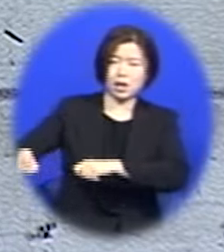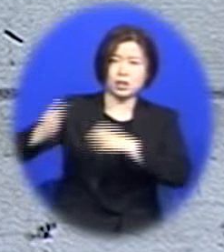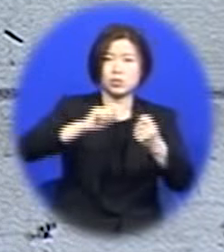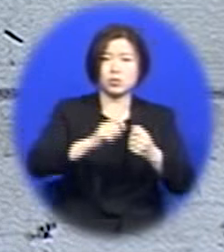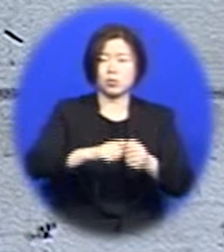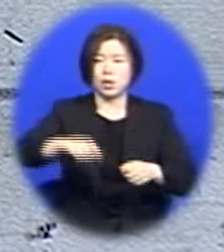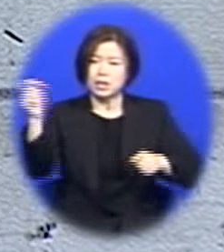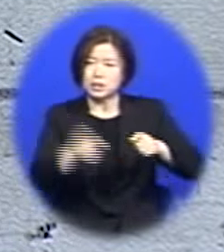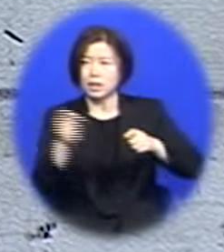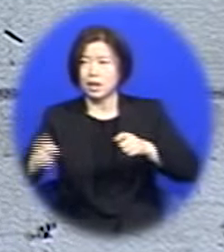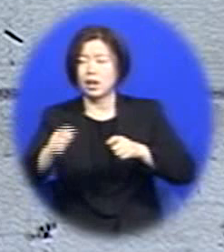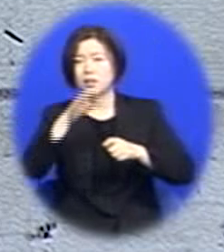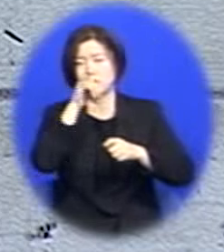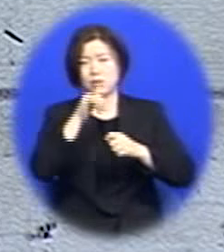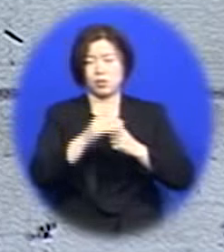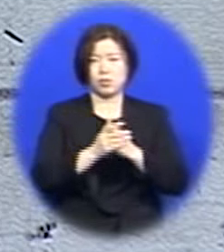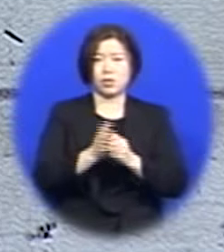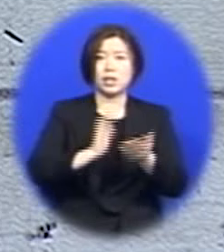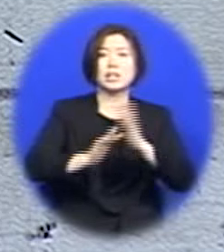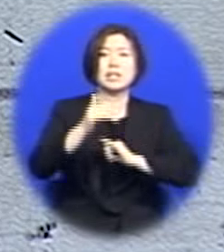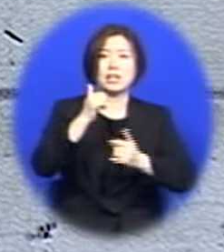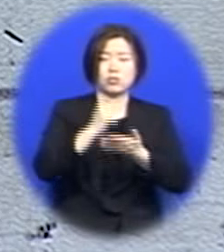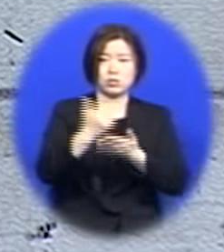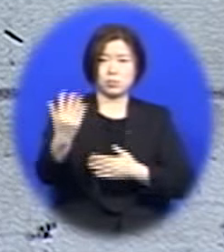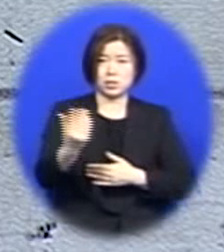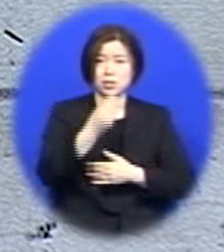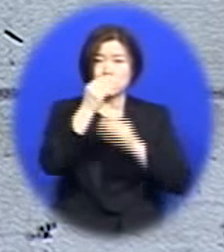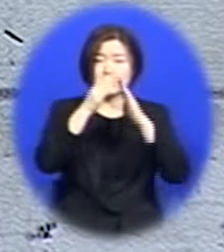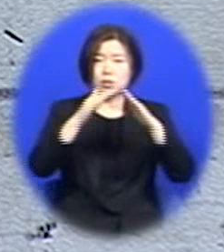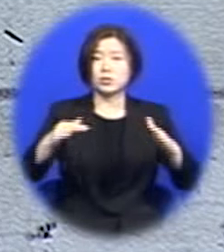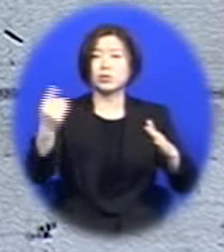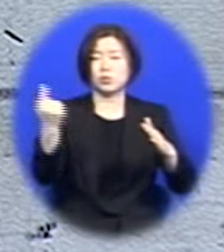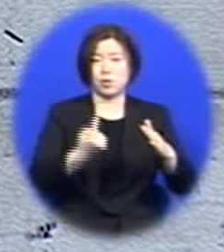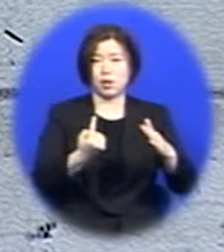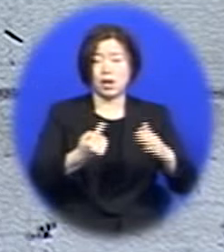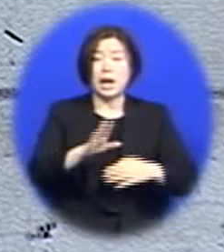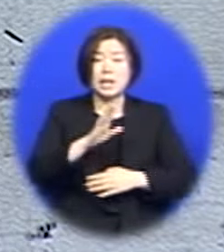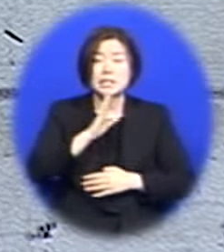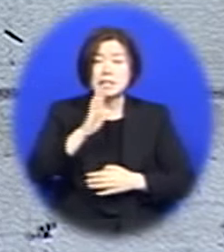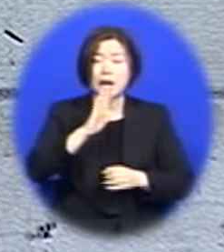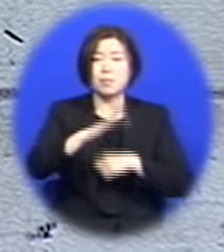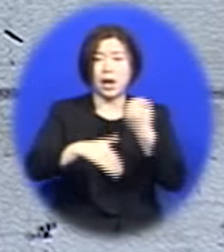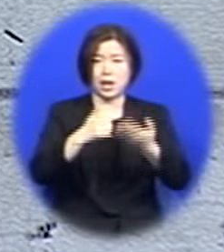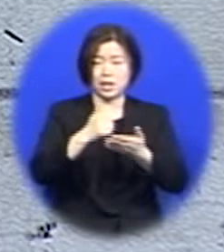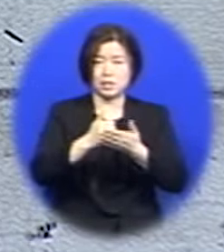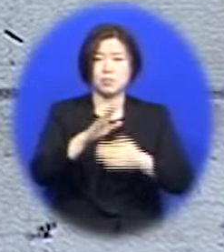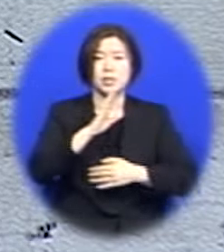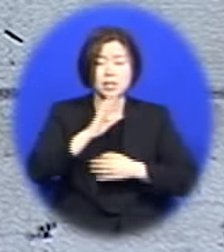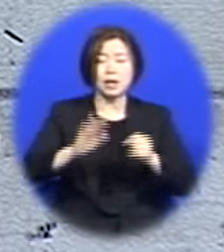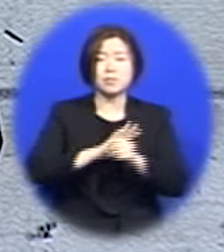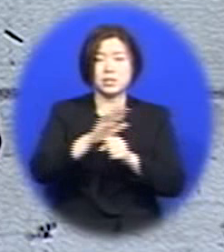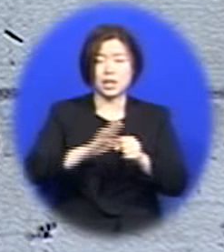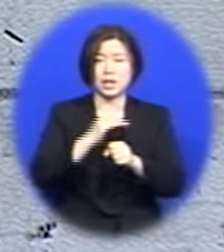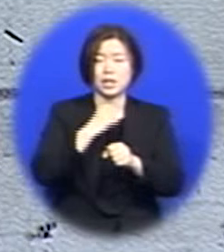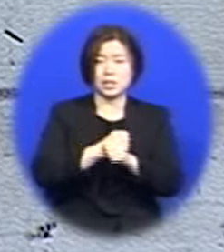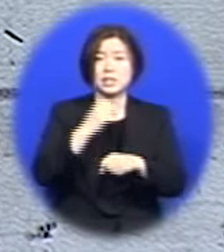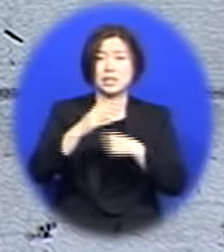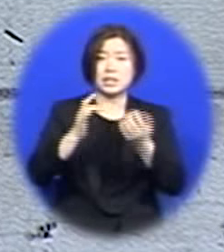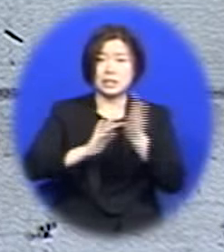치셨잖아요. 예수님이 성전으로 오셨습니다. 참 하나님이시고 참 사람이신 예수님.